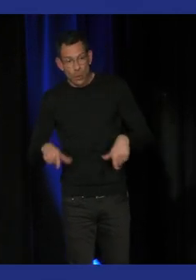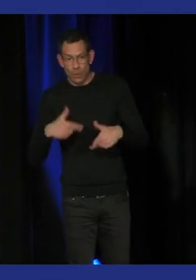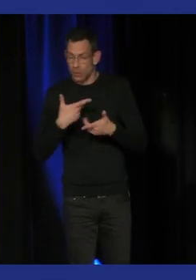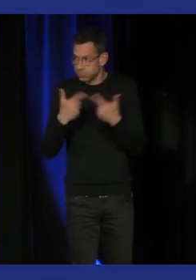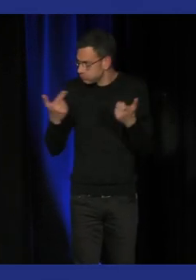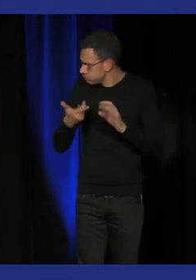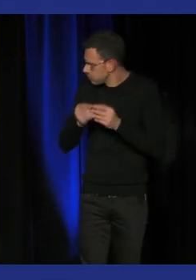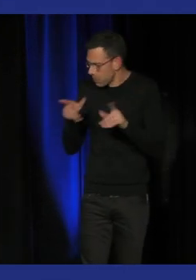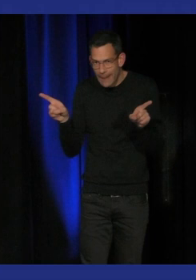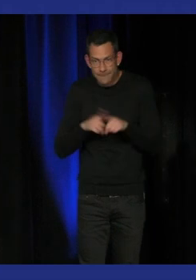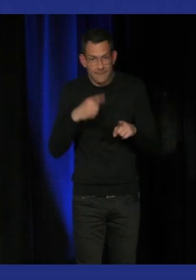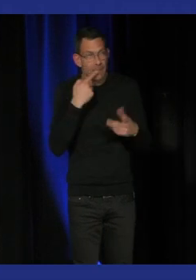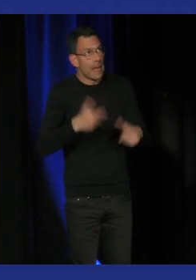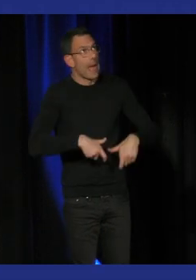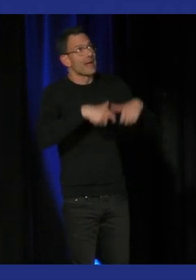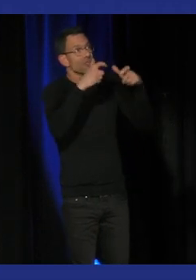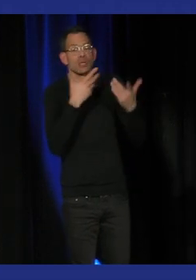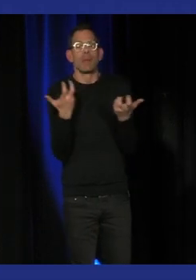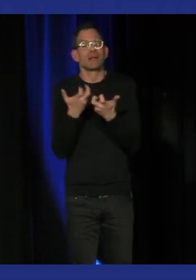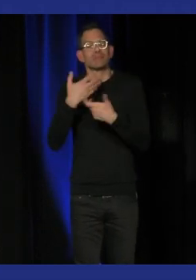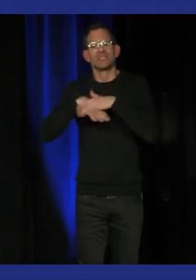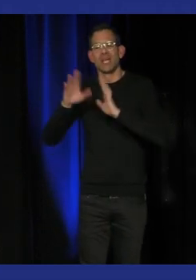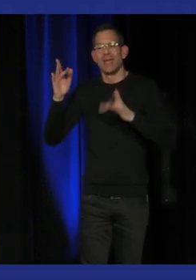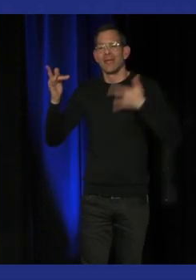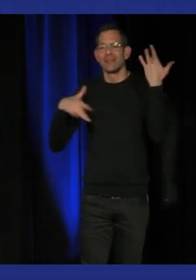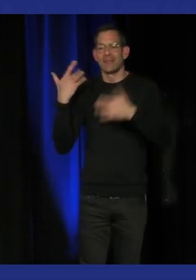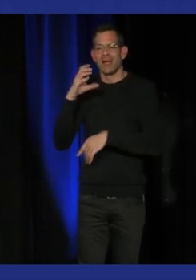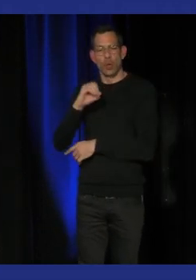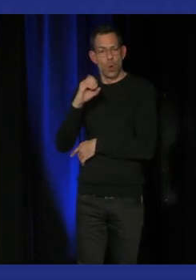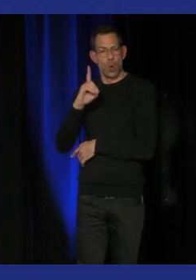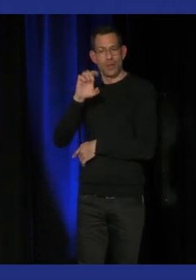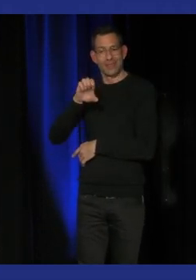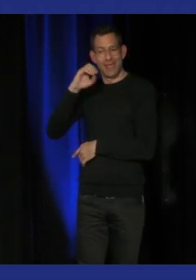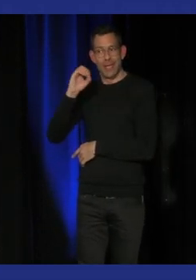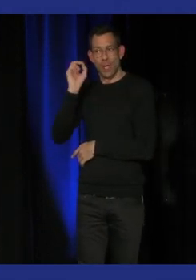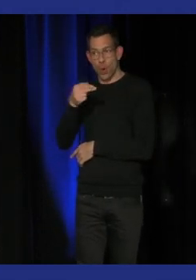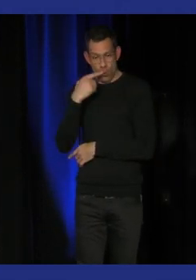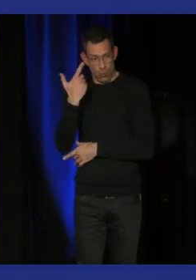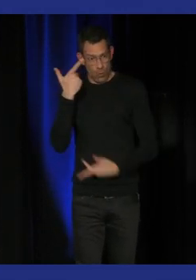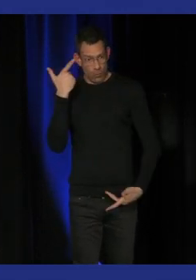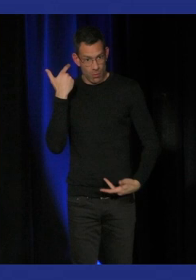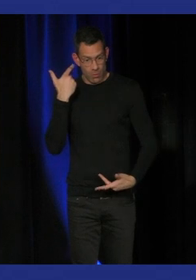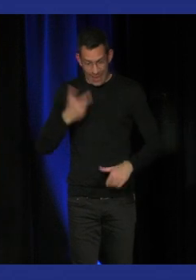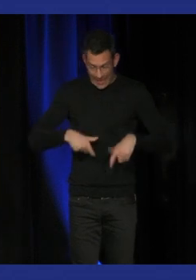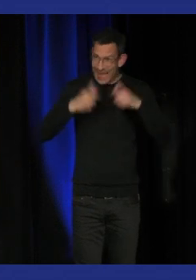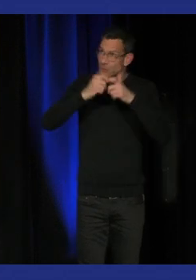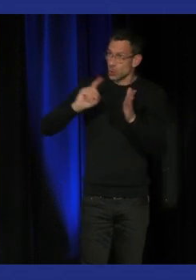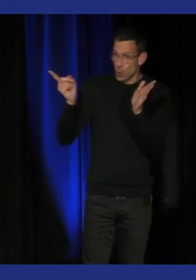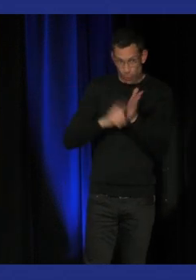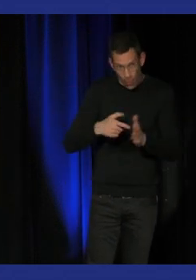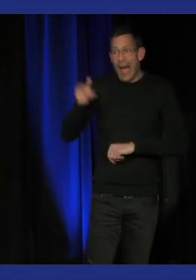problèmes d'ascenseur. Écoutez, à l'Odéon, au théâtre de l'Odéon, vous pouvez prendre l'ascenseur uniquement si vous dites « je suis handicapé, est-ce que je peux prendre